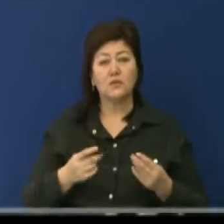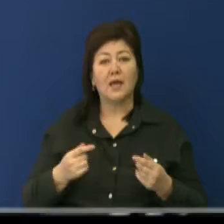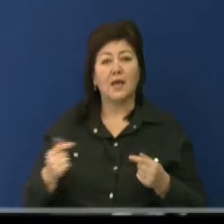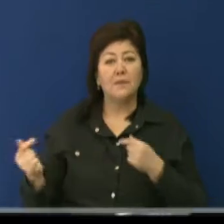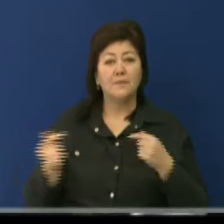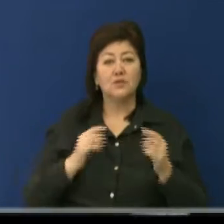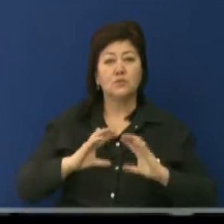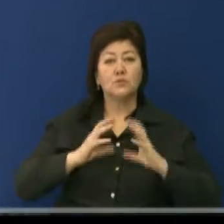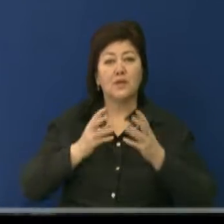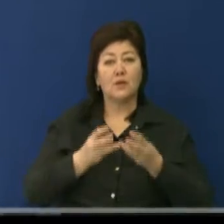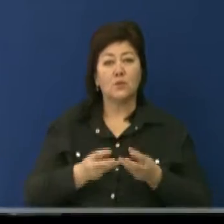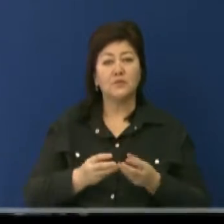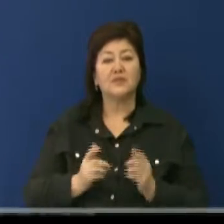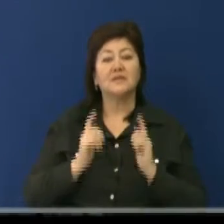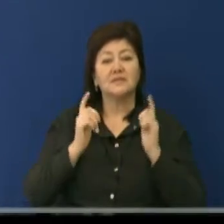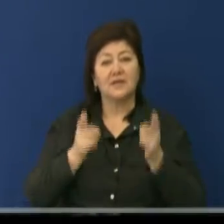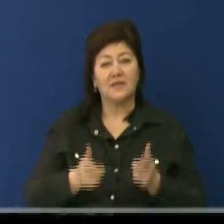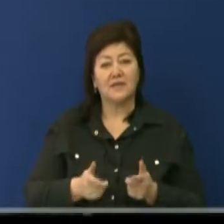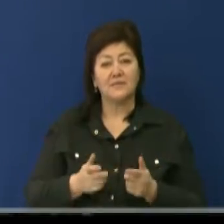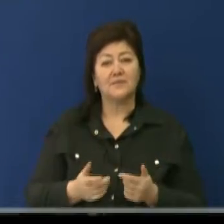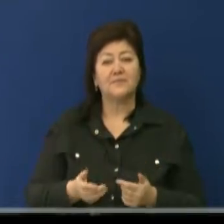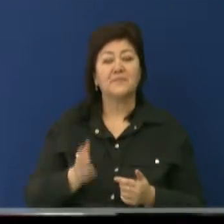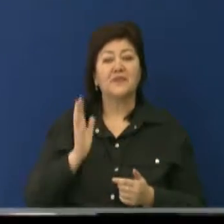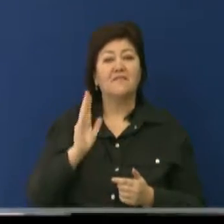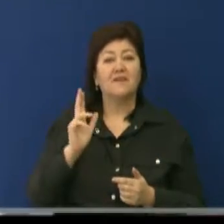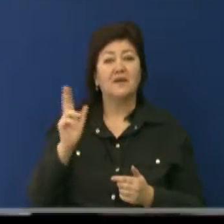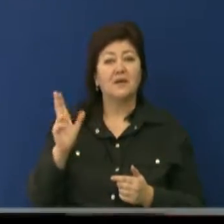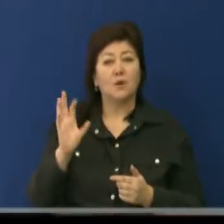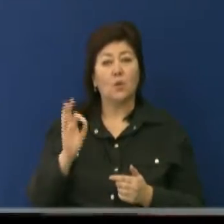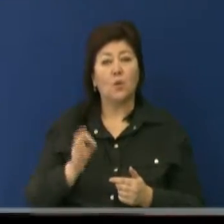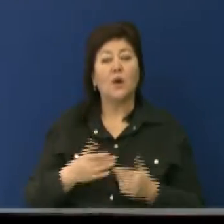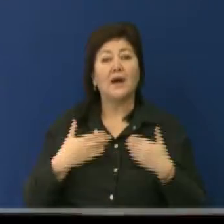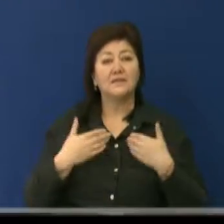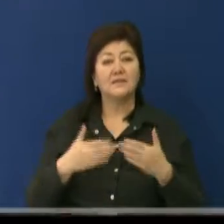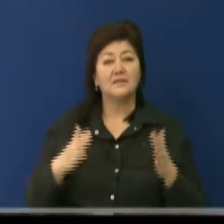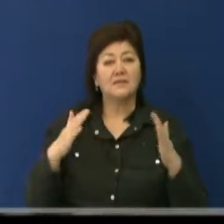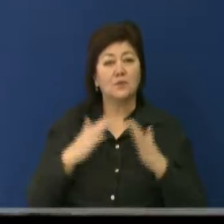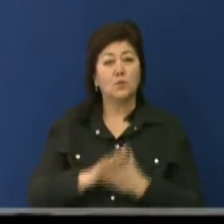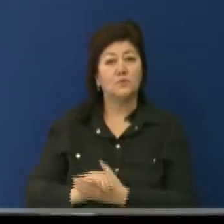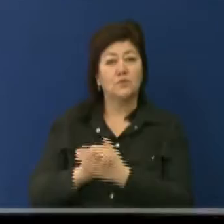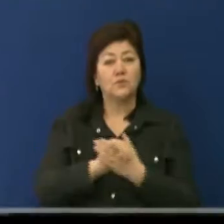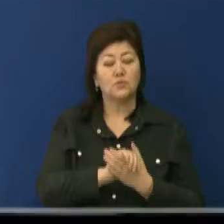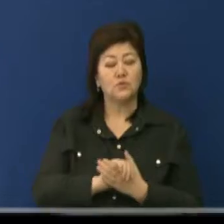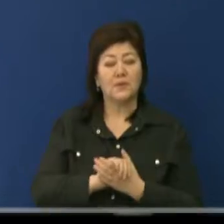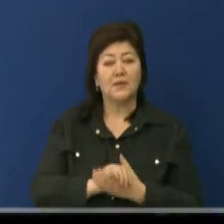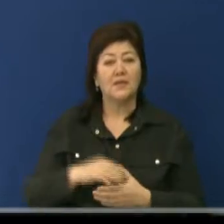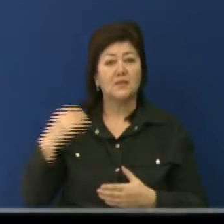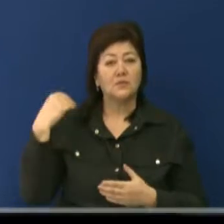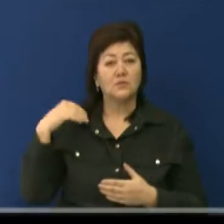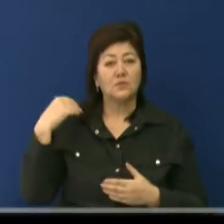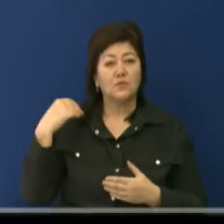согласие. Елдегі алғашқы достық үйінің Шығыс Қазақстан облысында ашылуы тегін емес. 1992 жылы елбасы Нұрсұлтан